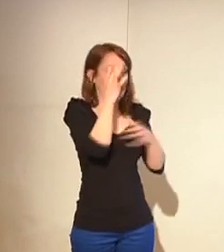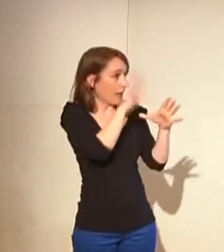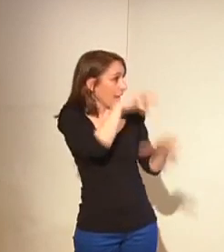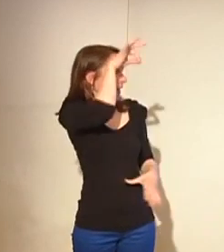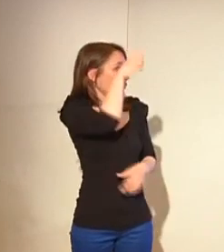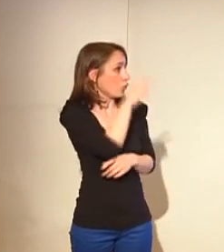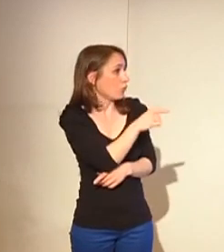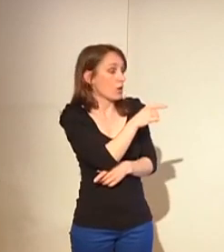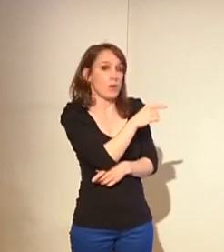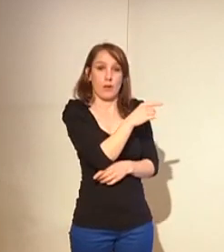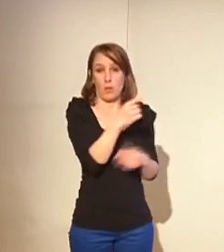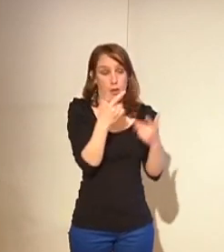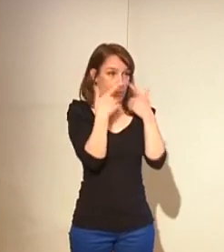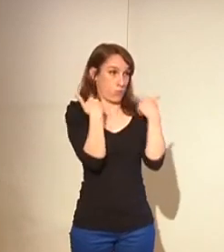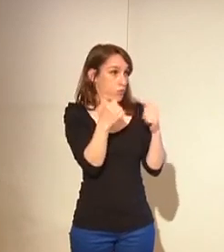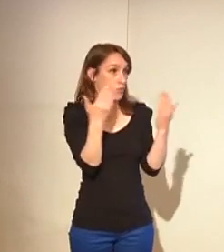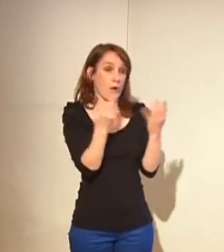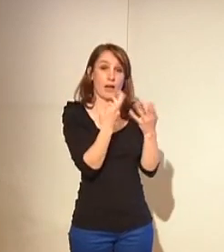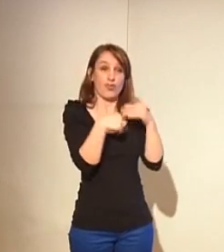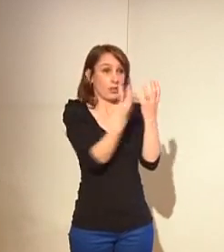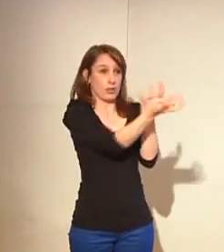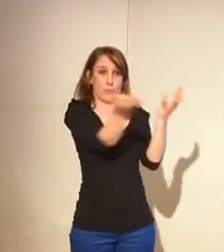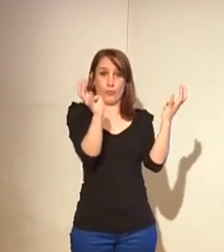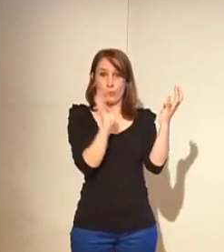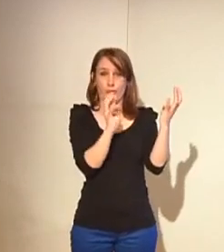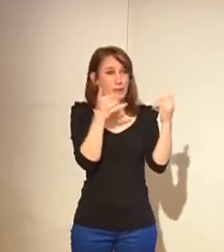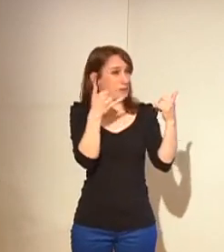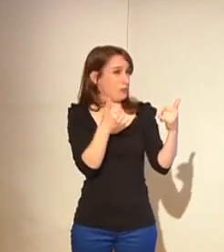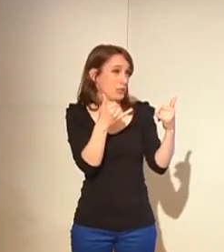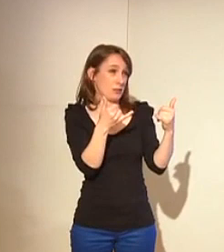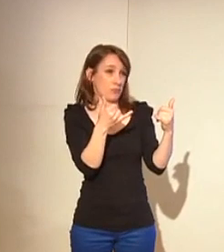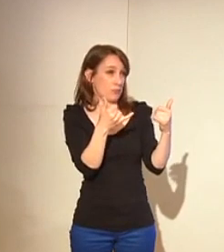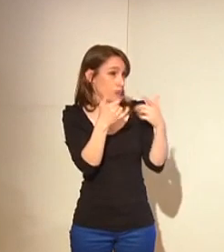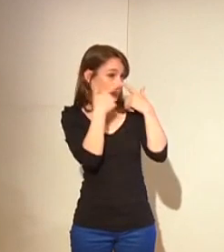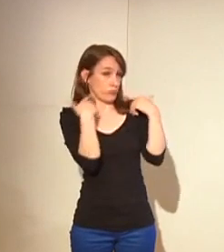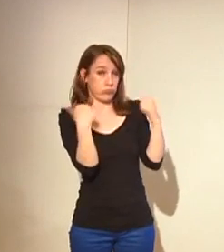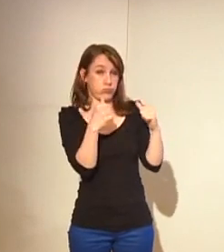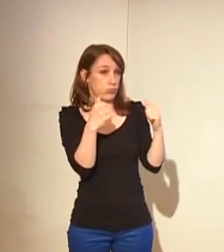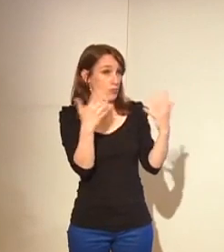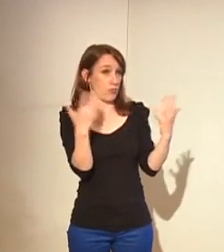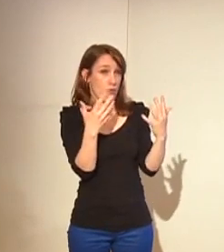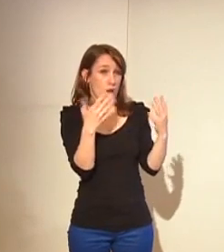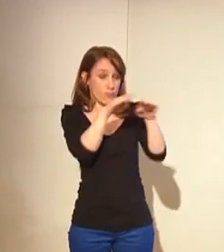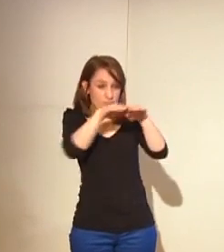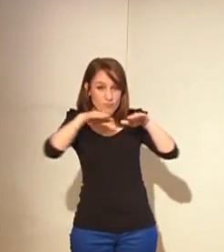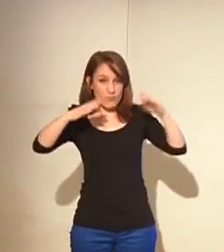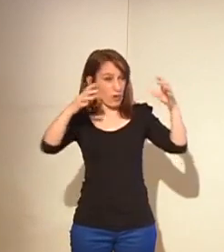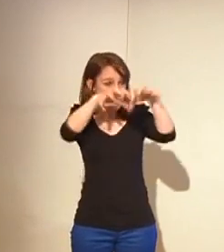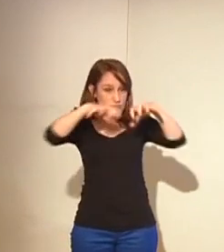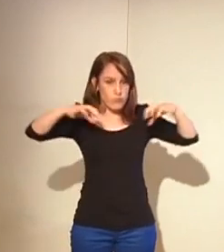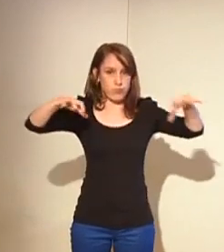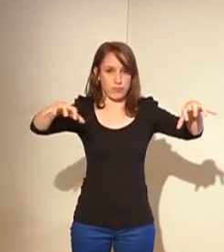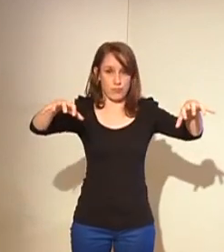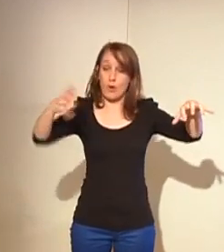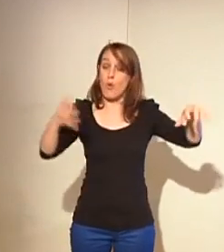y avait dans cette assemblée principalement un clivage entre d'un côté